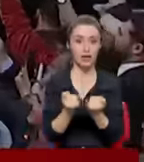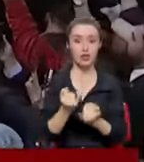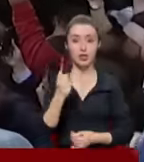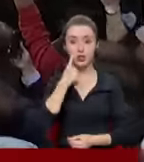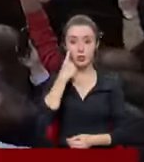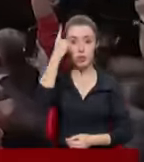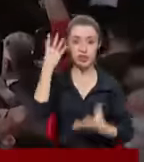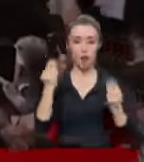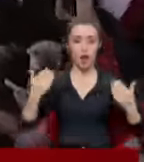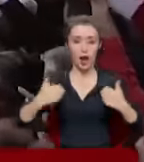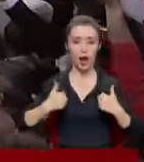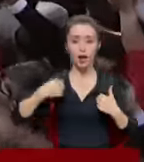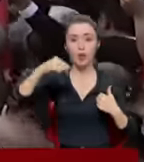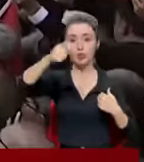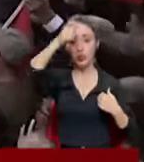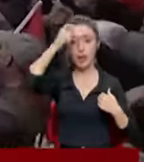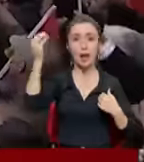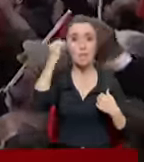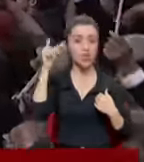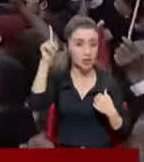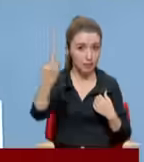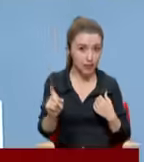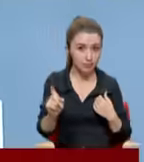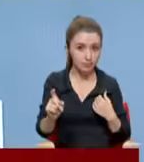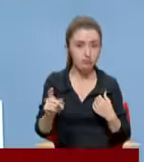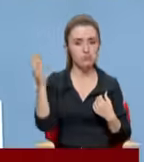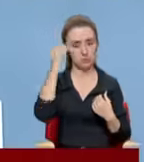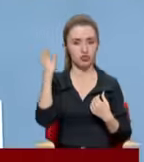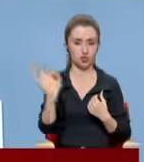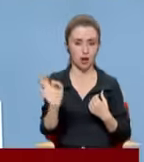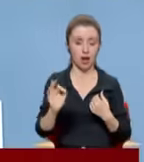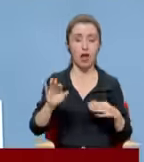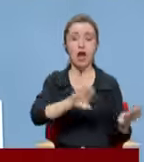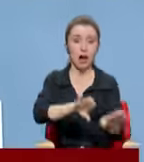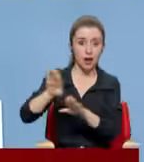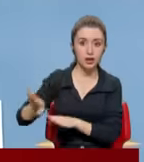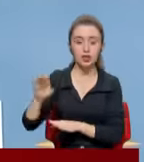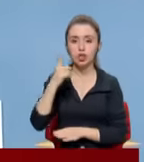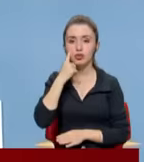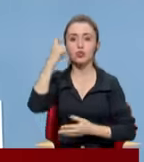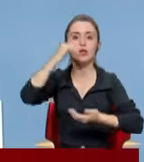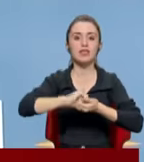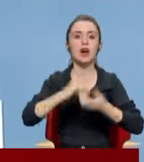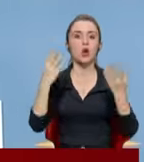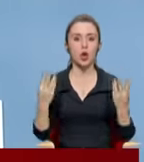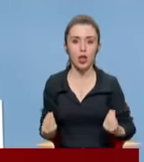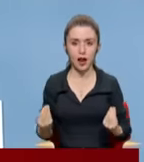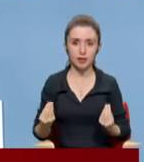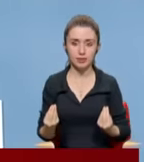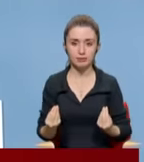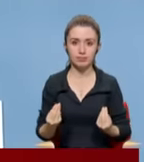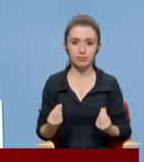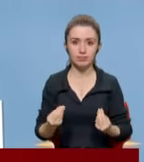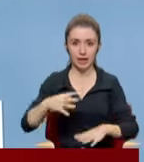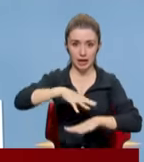cumhurbaşkanı olarak bu ülkenin başında mı başında Ayrıca Cumhur ittifakı olarak